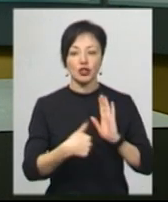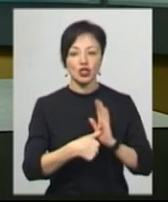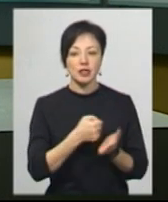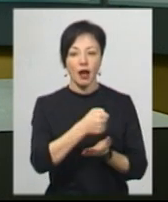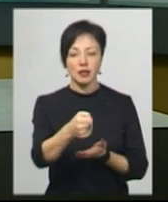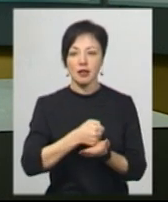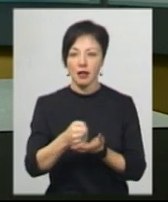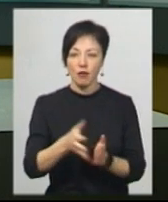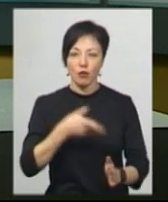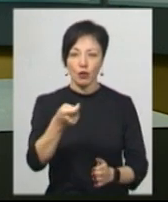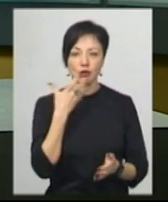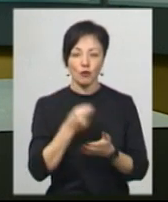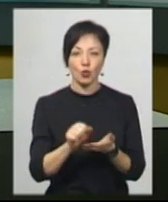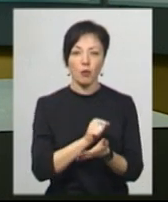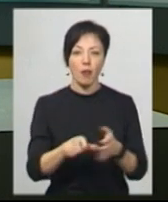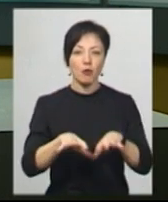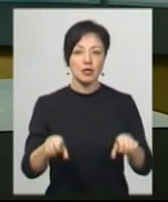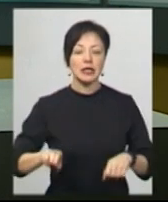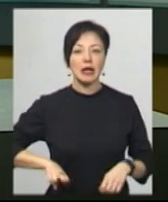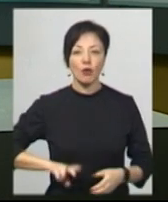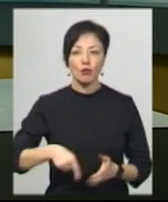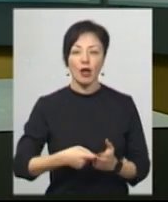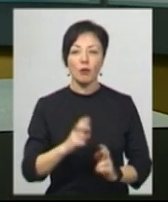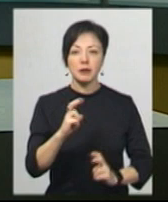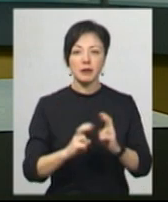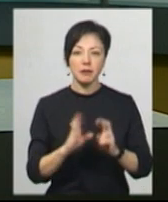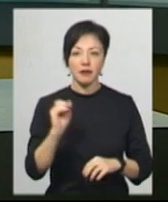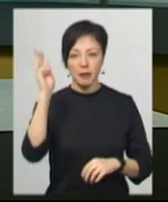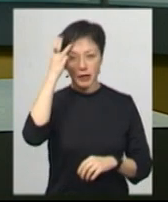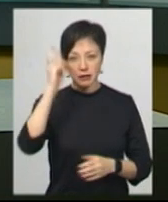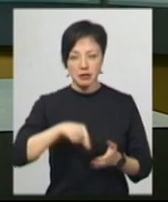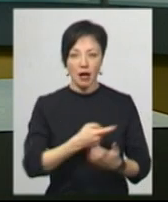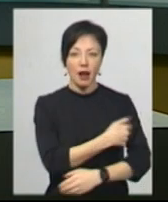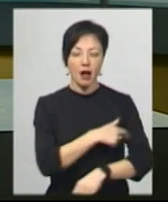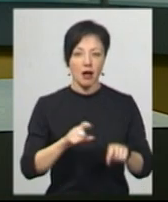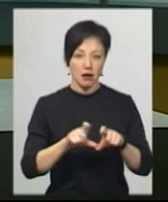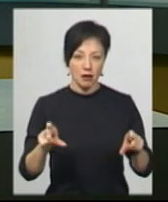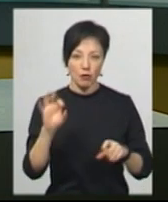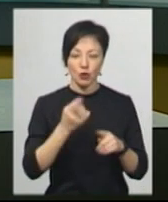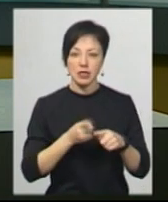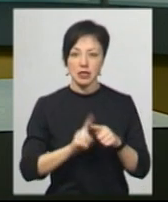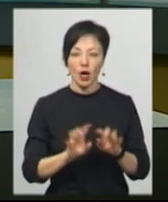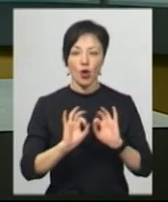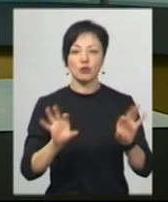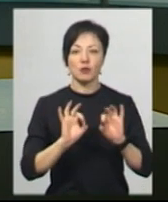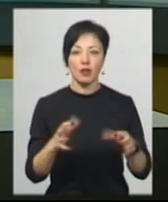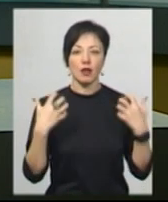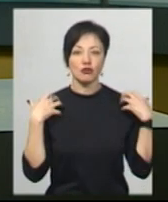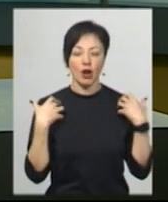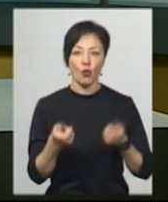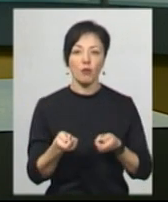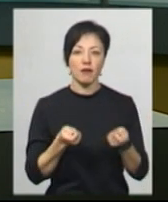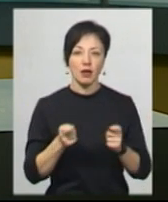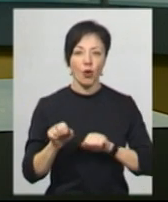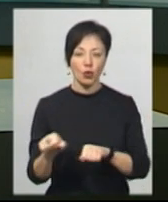кандидатів подало свої документи на посаду директора комунального підприємства «Хмельницька міська лікарня». Про це Суспільному розповідає начальник